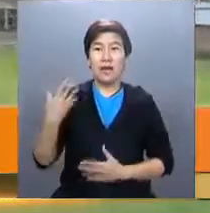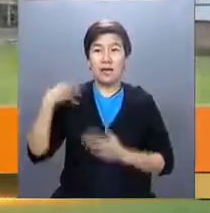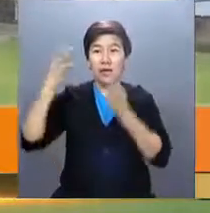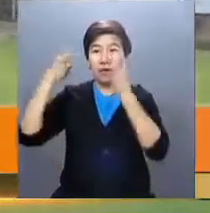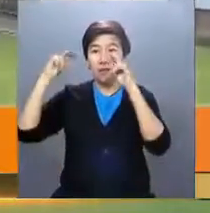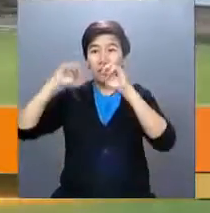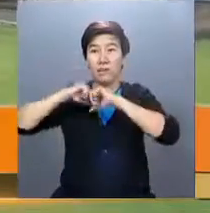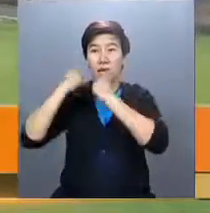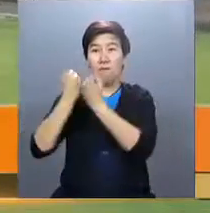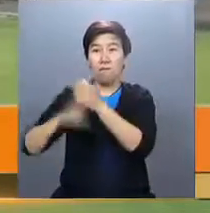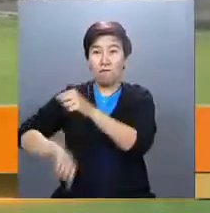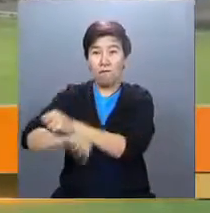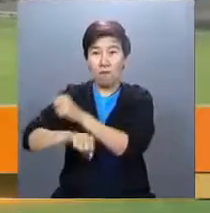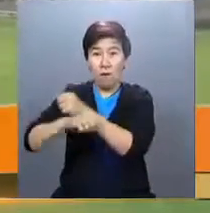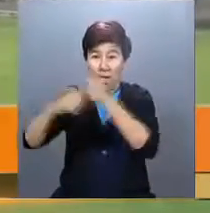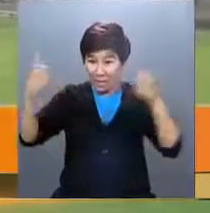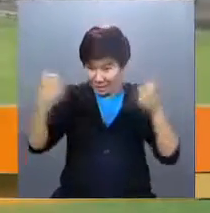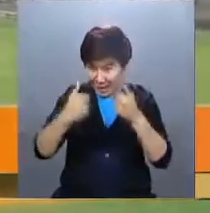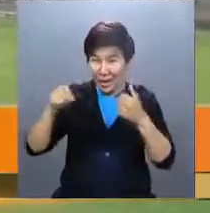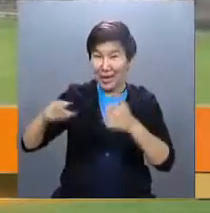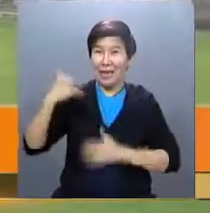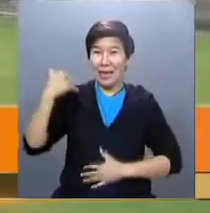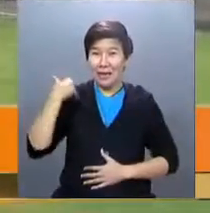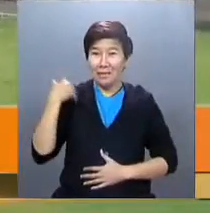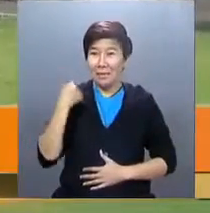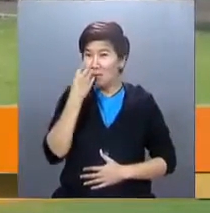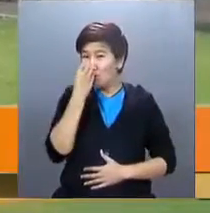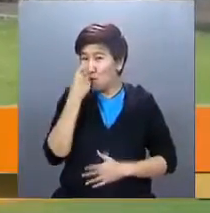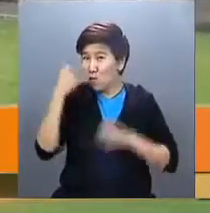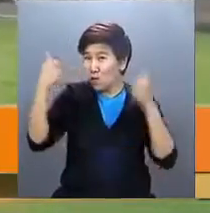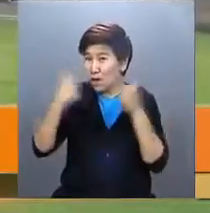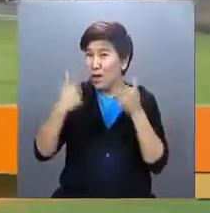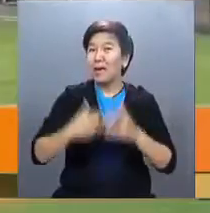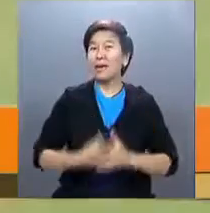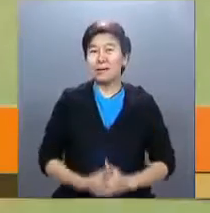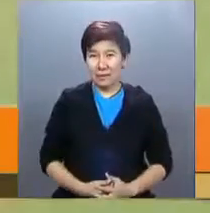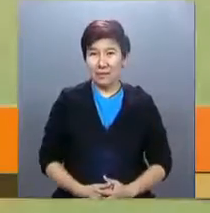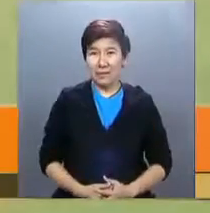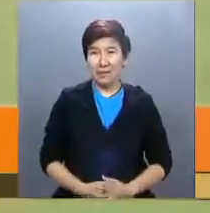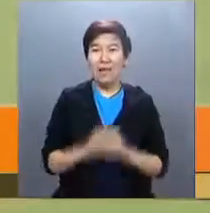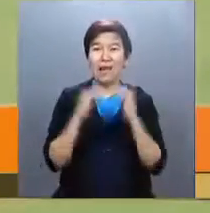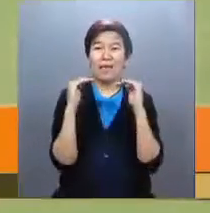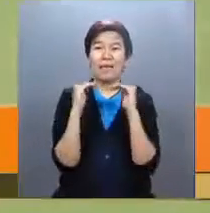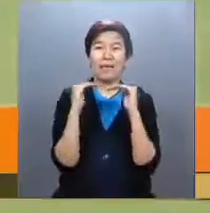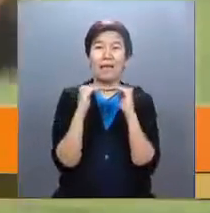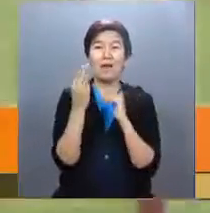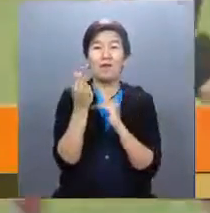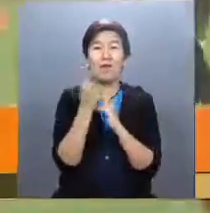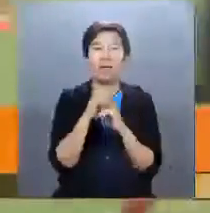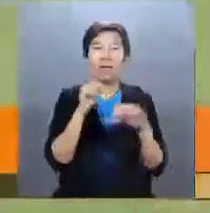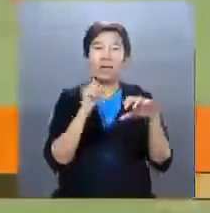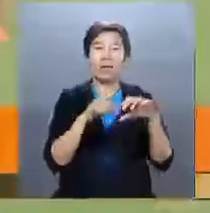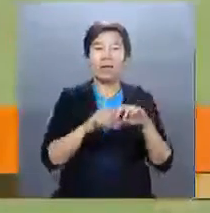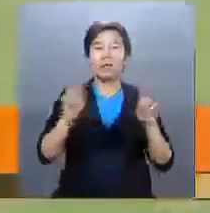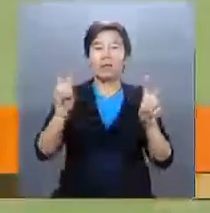งประเทศไทยมาร่วมดวลแข้งในนามทีมสื่อมวลชนและเสมอกันแบบมิตรภาพ2ประตูต่อ